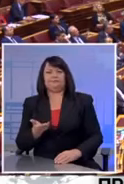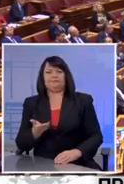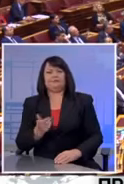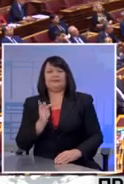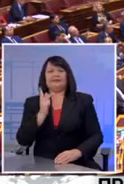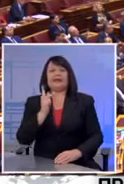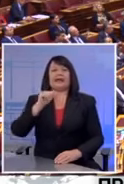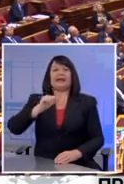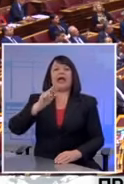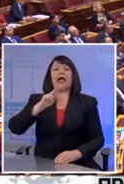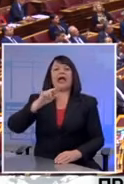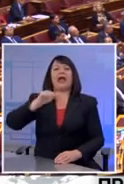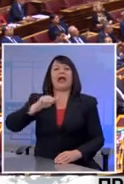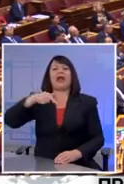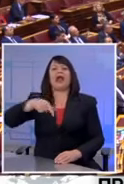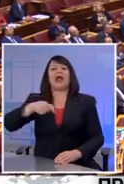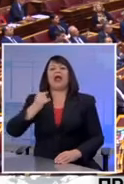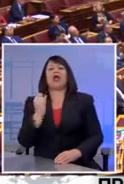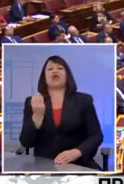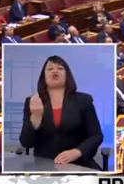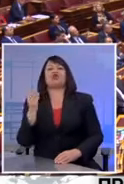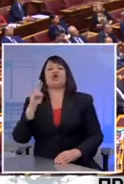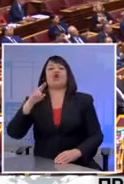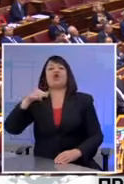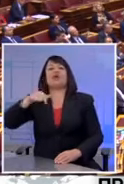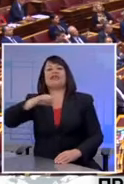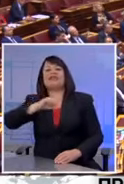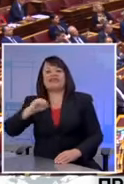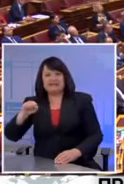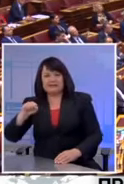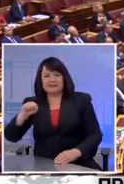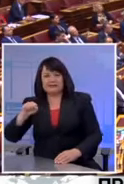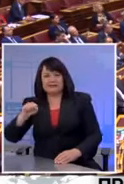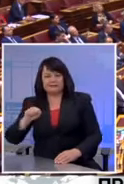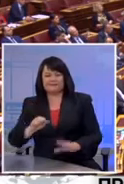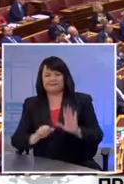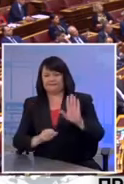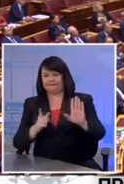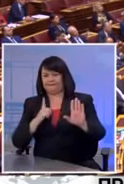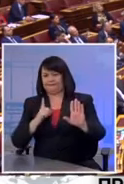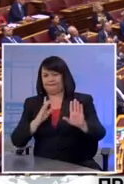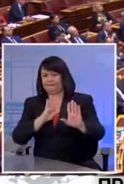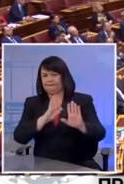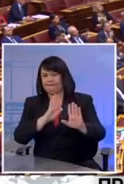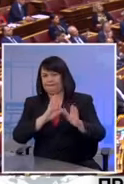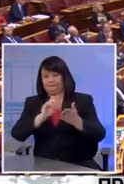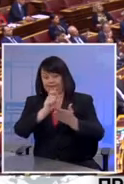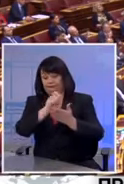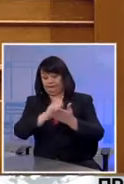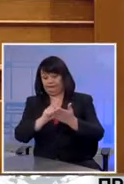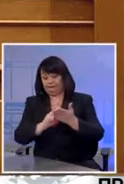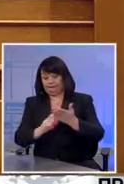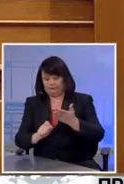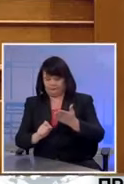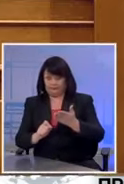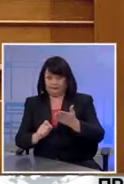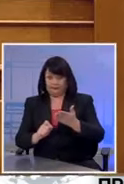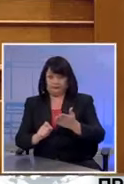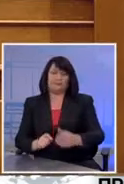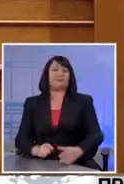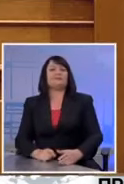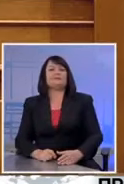Ο κύριος Καραγιώργης... Διαμιλάει ο κύριος Μητσοτάκης. Ακούστε τα, διότι φέρουν τις δικές σας χειρόγραφες σημειώσεις όλα αυτά. Λοιπόν, ο